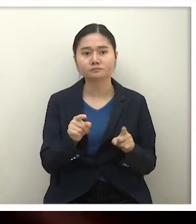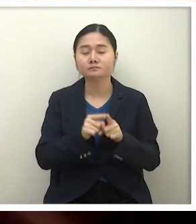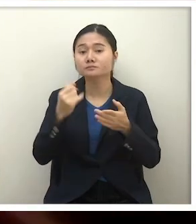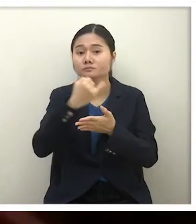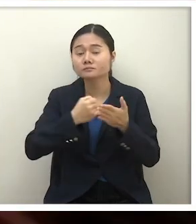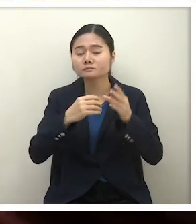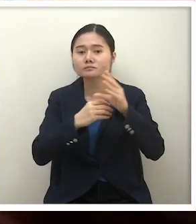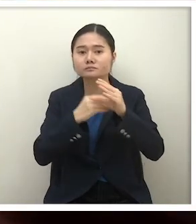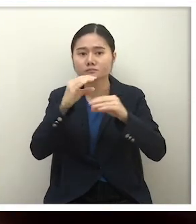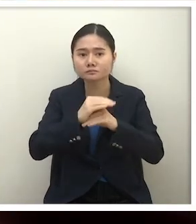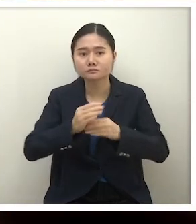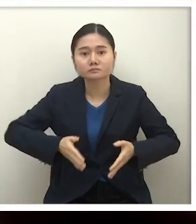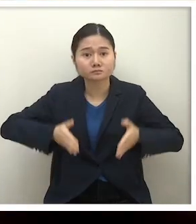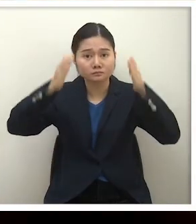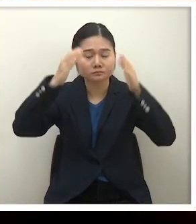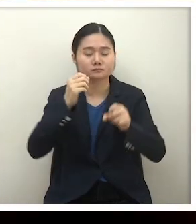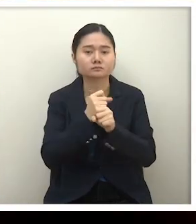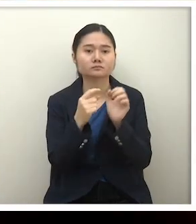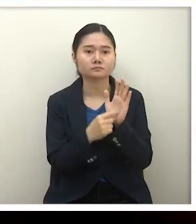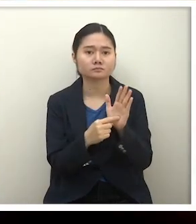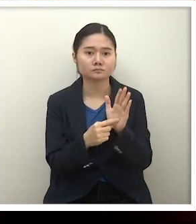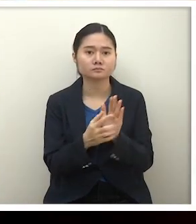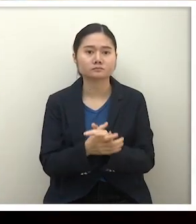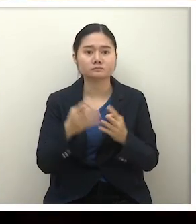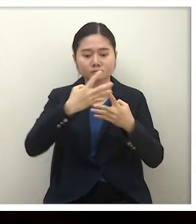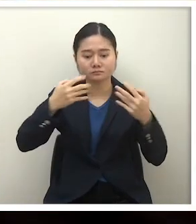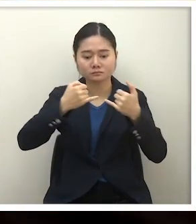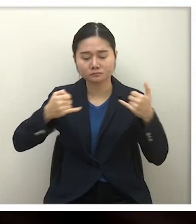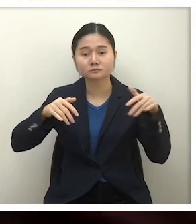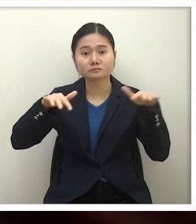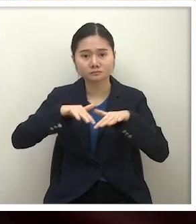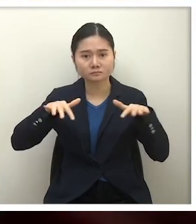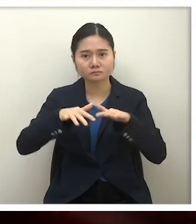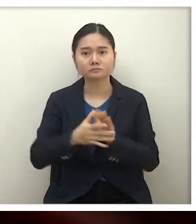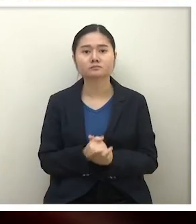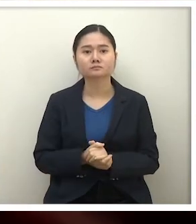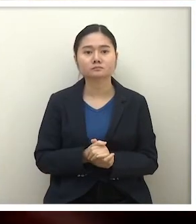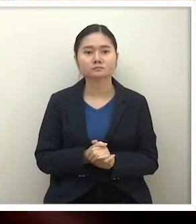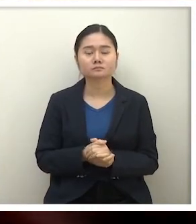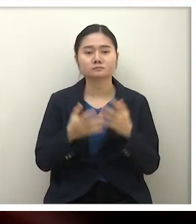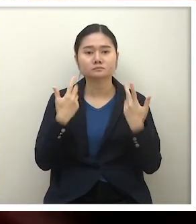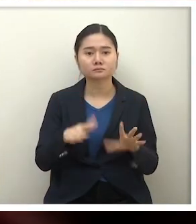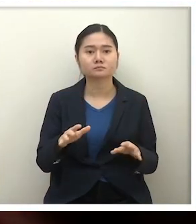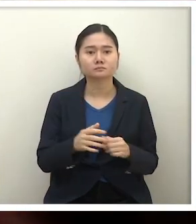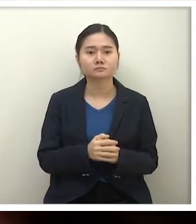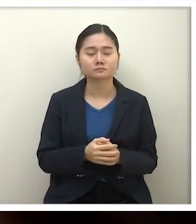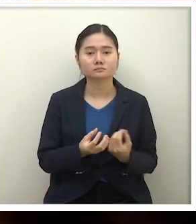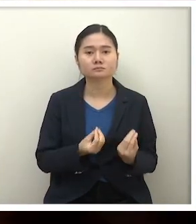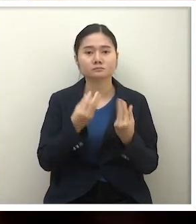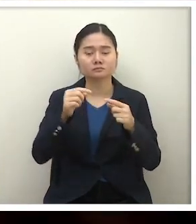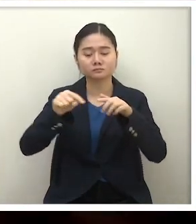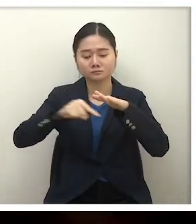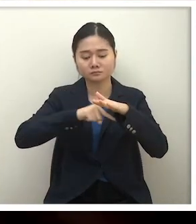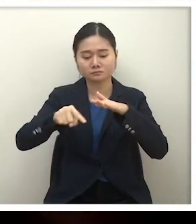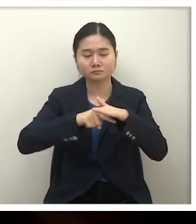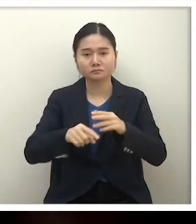ขียนโครงสร้างอาคารจำลองขึ้นมานะครับเป็นลายเส้นสเก็ตนะครับเป็นลายเส้นสเก็ตเสร็จแล้วก็โยนสแกนภาพตัว